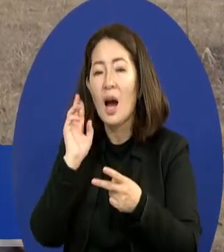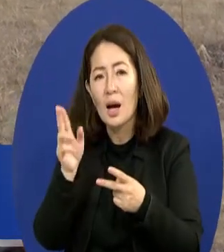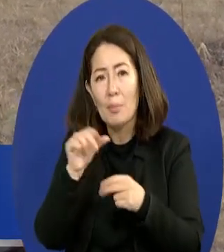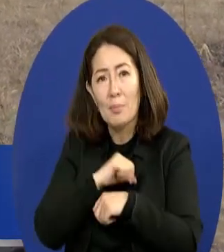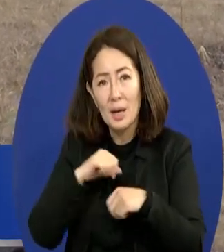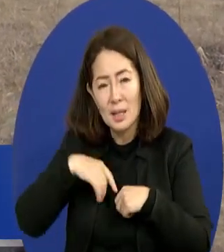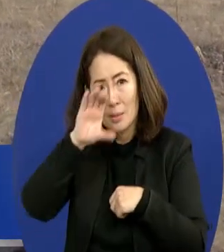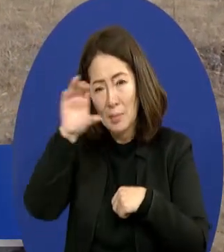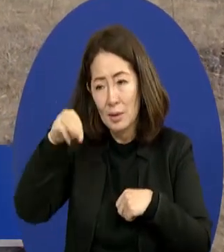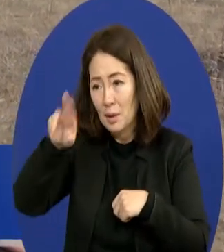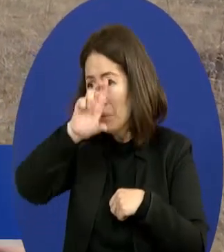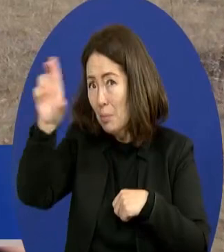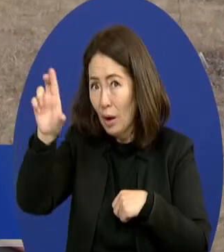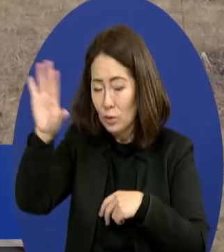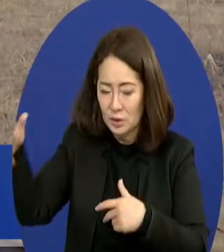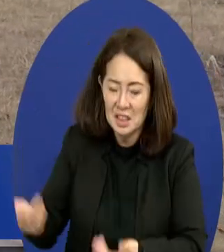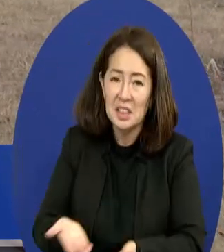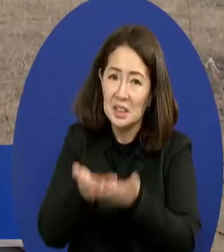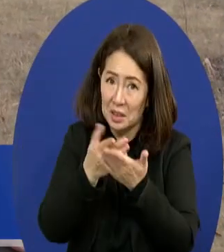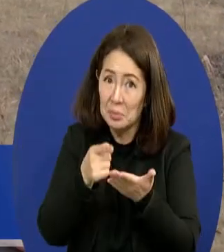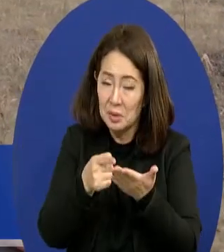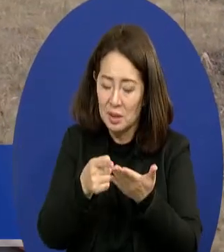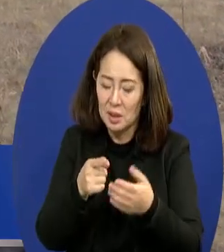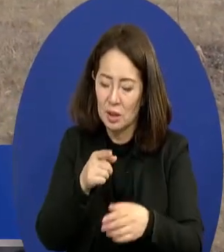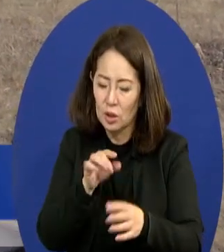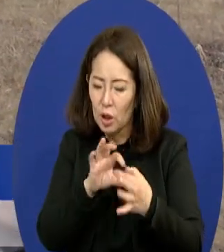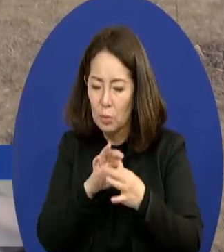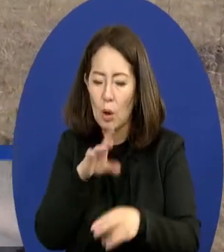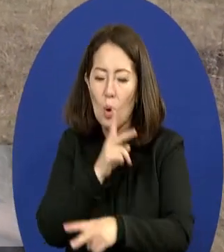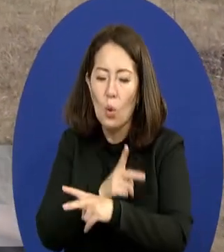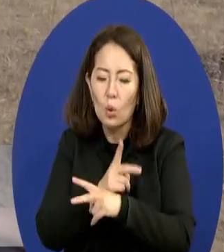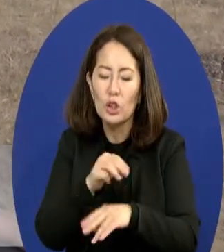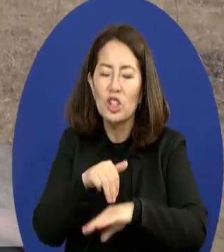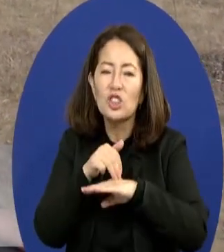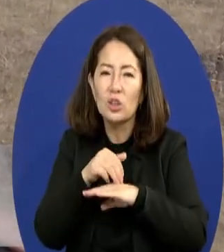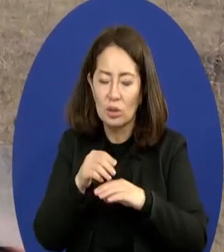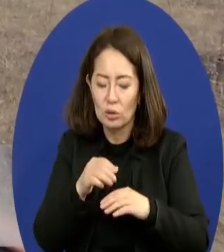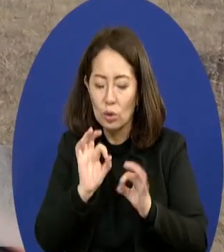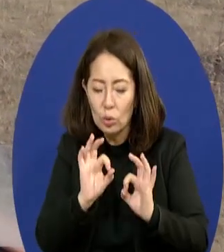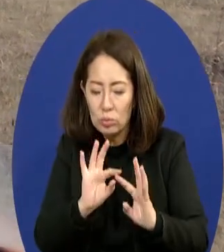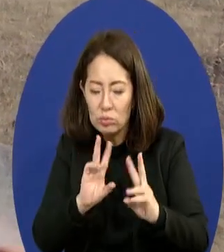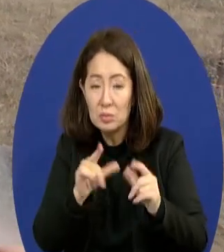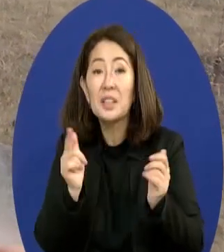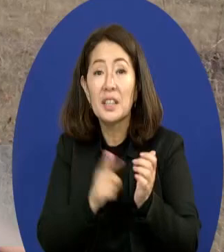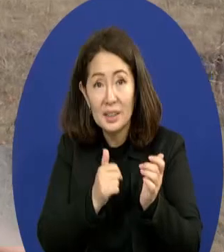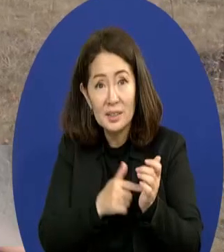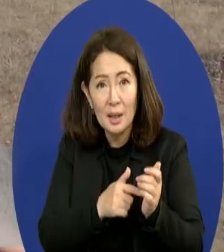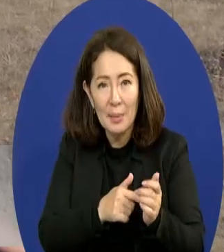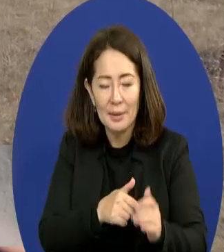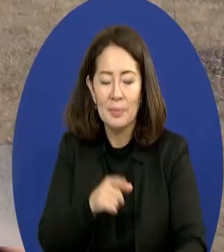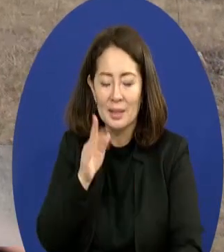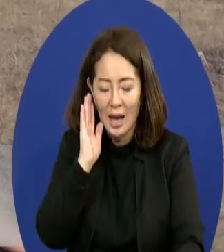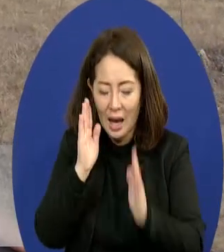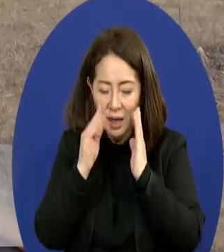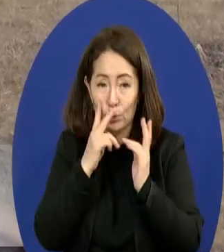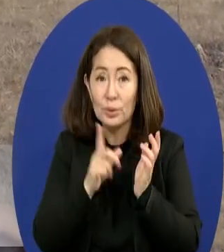нэгжүүд, төрийн бус байгууллагуудыг дэмждэг энэ дэмжлэг дээрээ хууль эрхцэн энэ тогтолцоогоо босронгуй болох шаардлагатай юм байна гэдгийг бол мөн одоо анхаарч